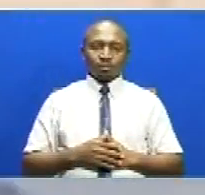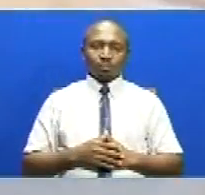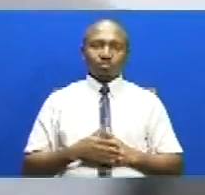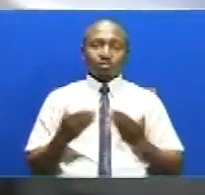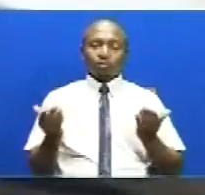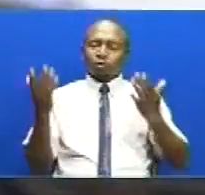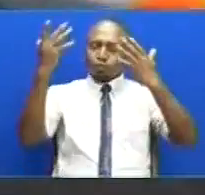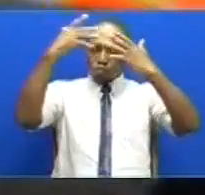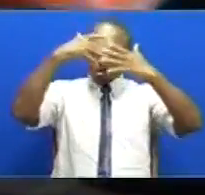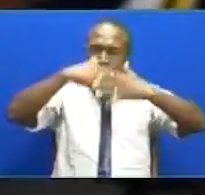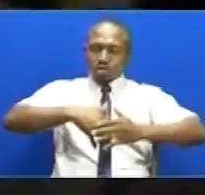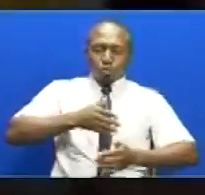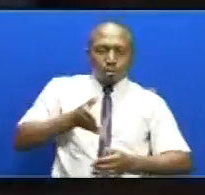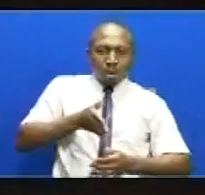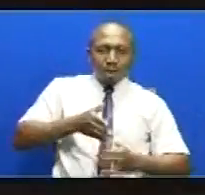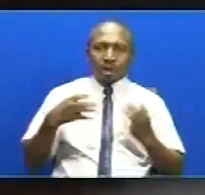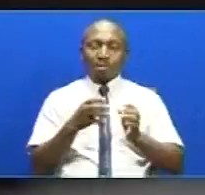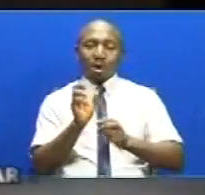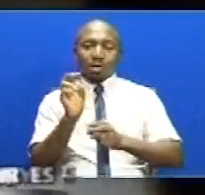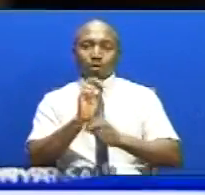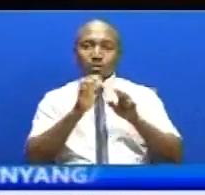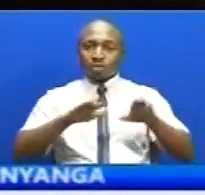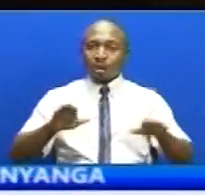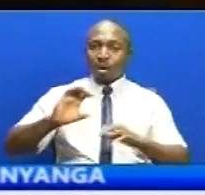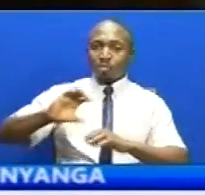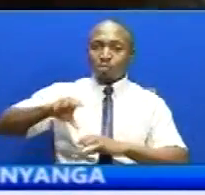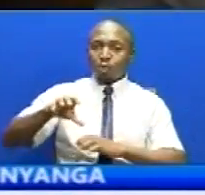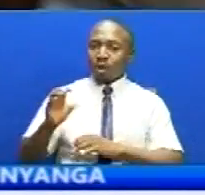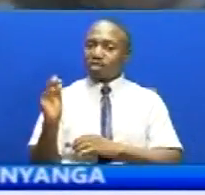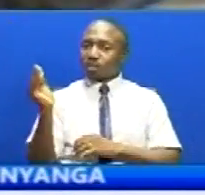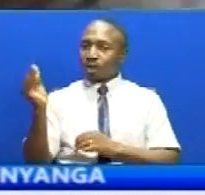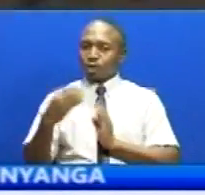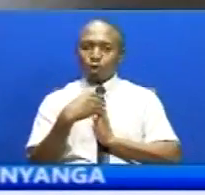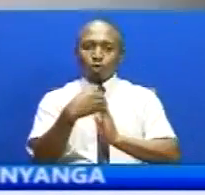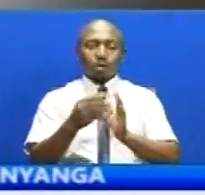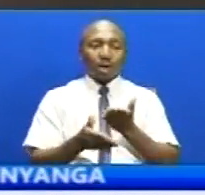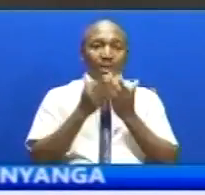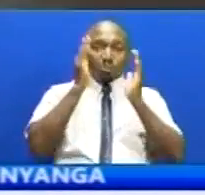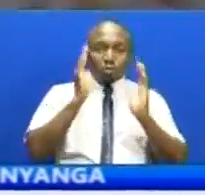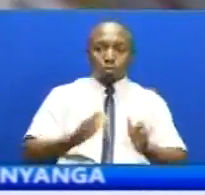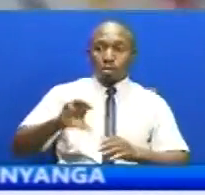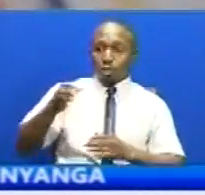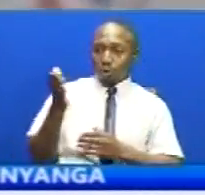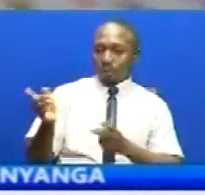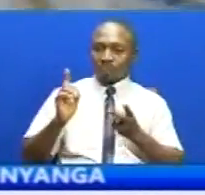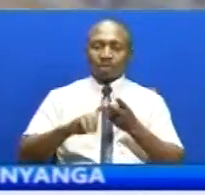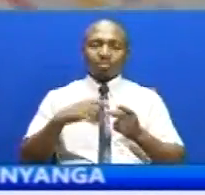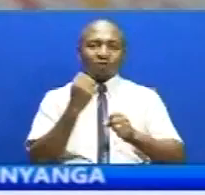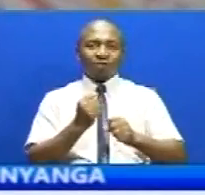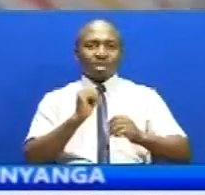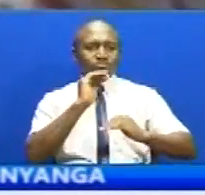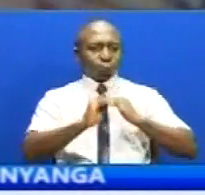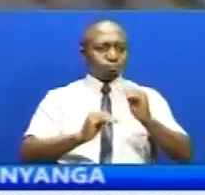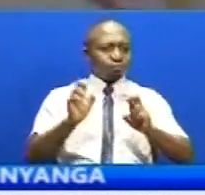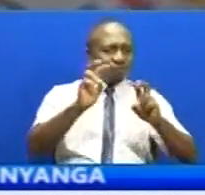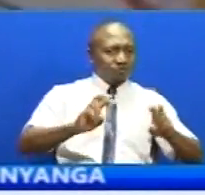Usiku wa manane, kamati ya ulinzi na usalama ya mkoa wa Shinyanga ikiongozwa na kaimu mkuu wa mkoa huo Jasinta Mboneko imefanya operesheni katika moja